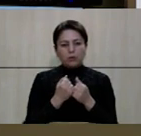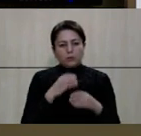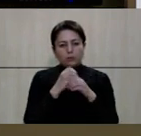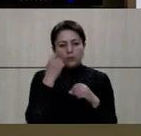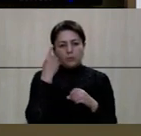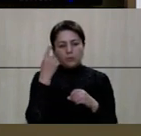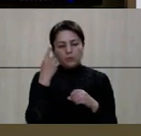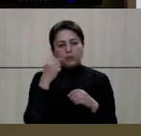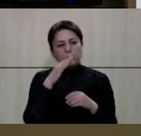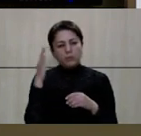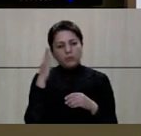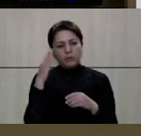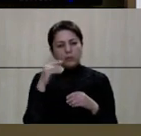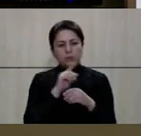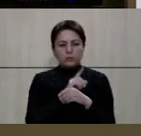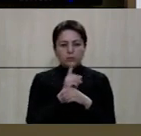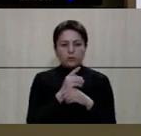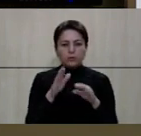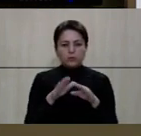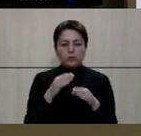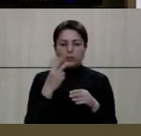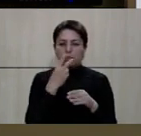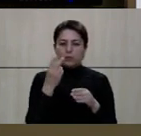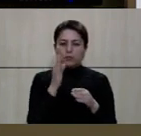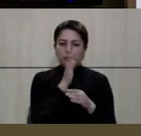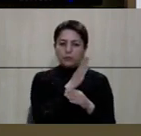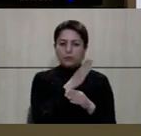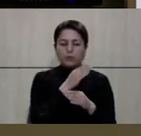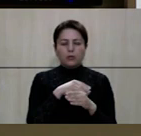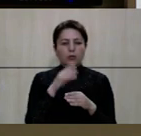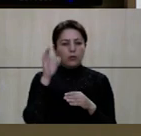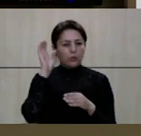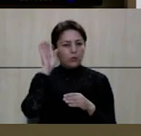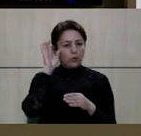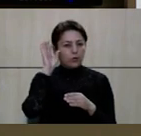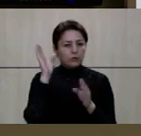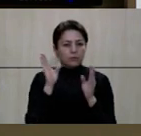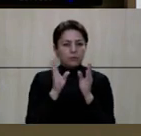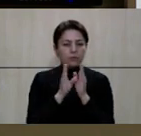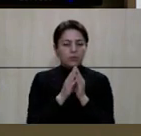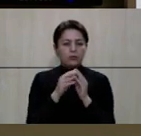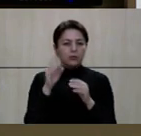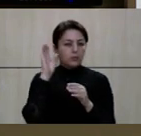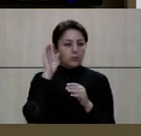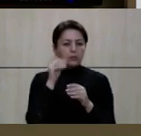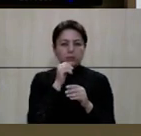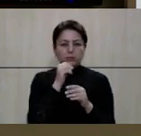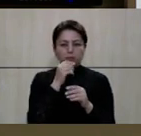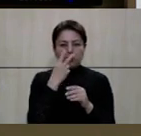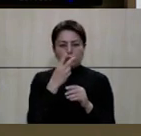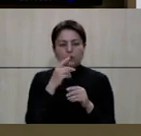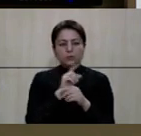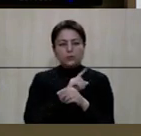turbaning bir tomonidan soatni joylashtiramiz va ikkinchi tomonidan quloqimiz bilan eshitib ko'rsak, soatning chiqillagan